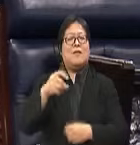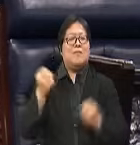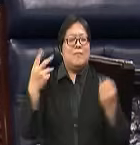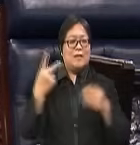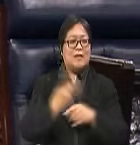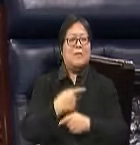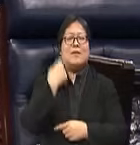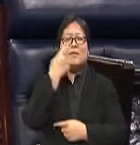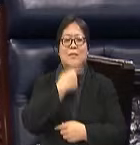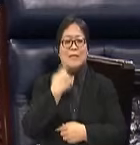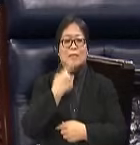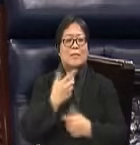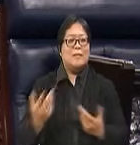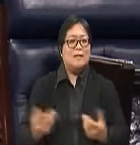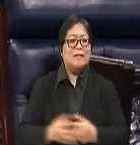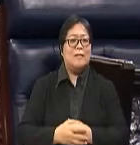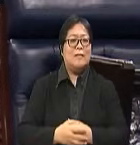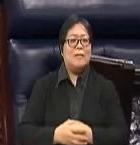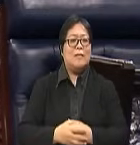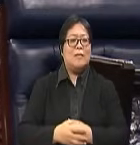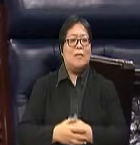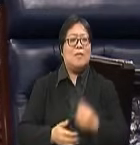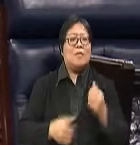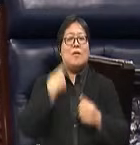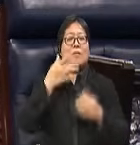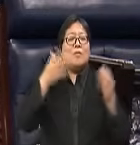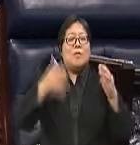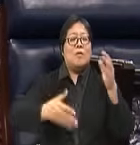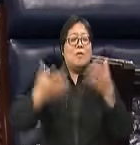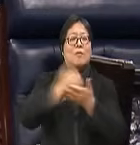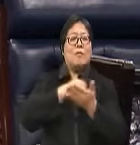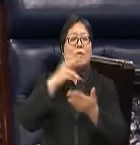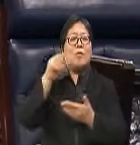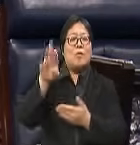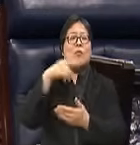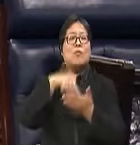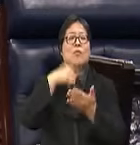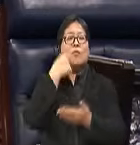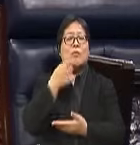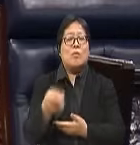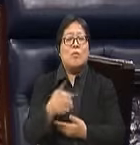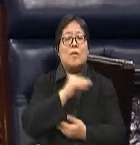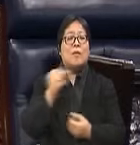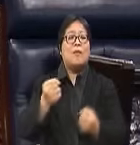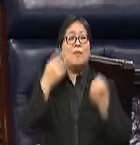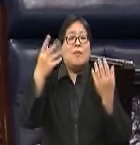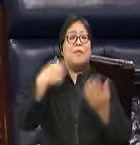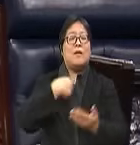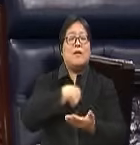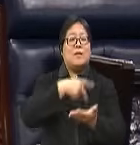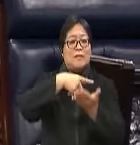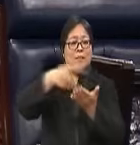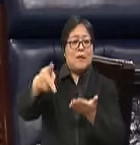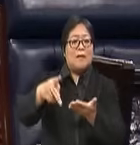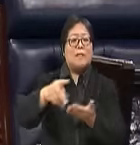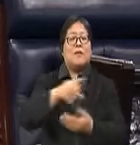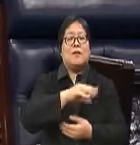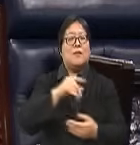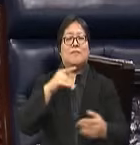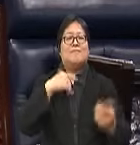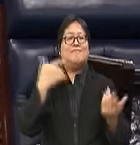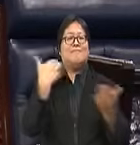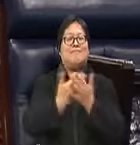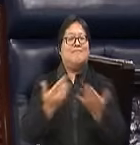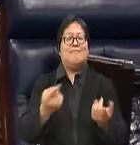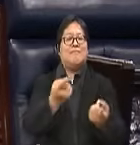berkali-kali Siapakah pemenang kontrak tersebut dan dan juga berapakah yang kita telah belanja juga tidak